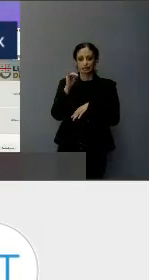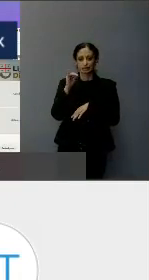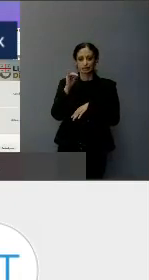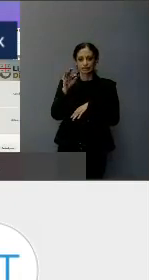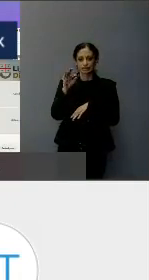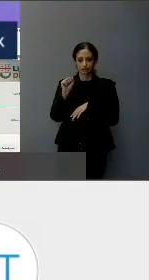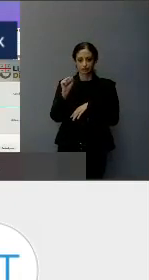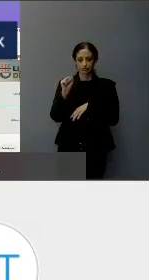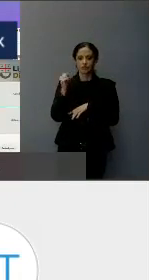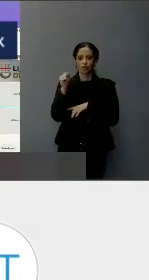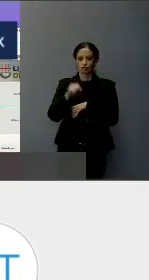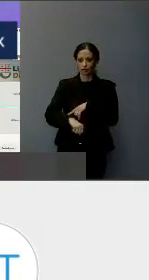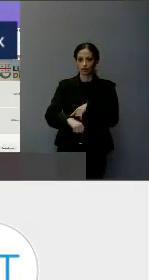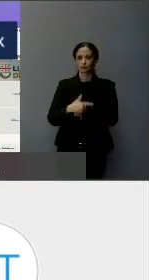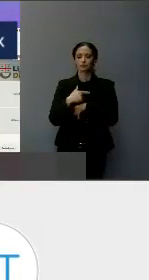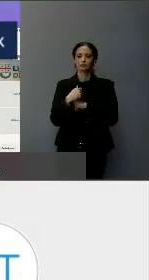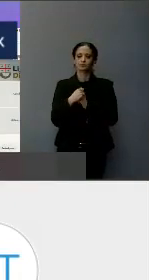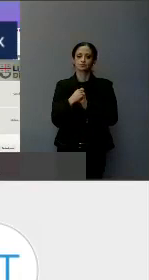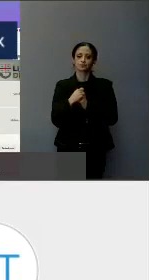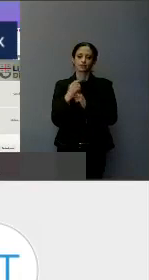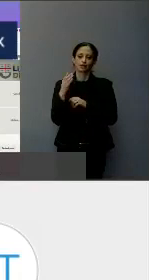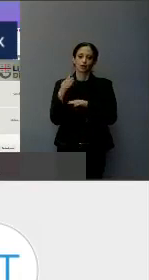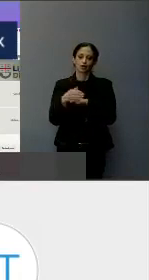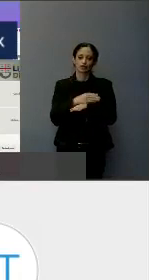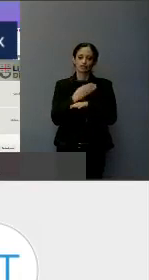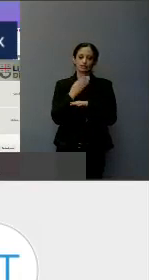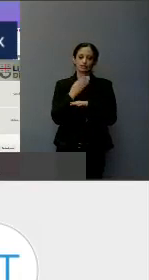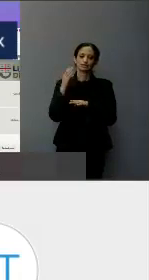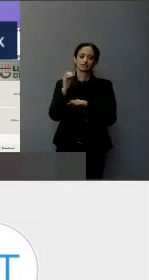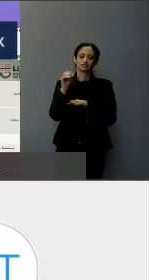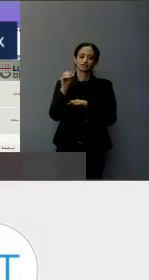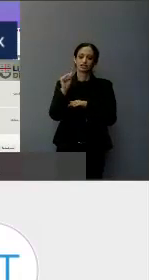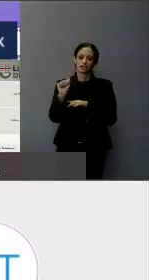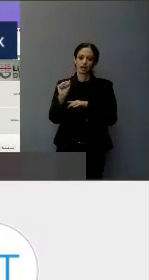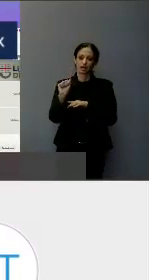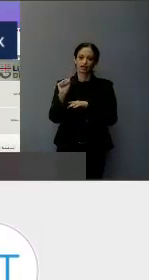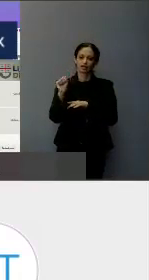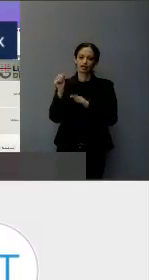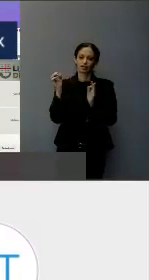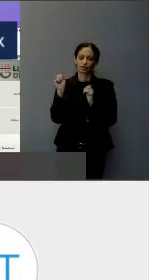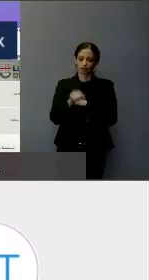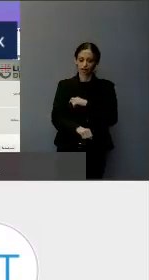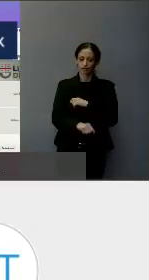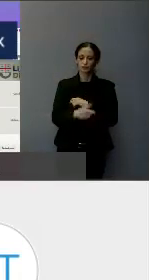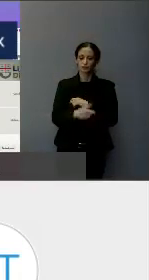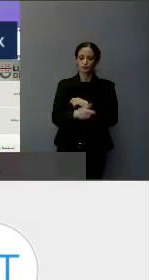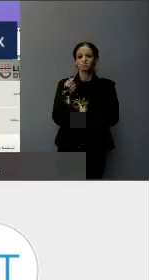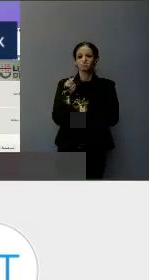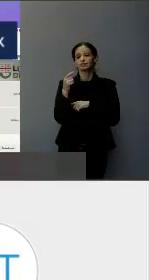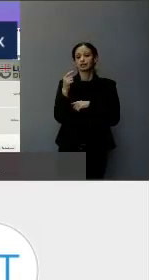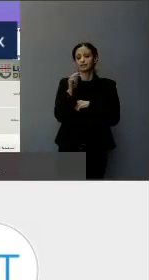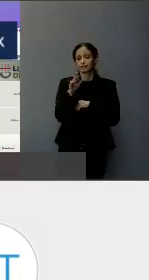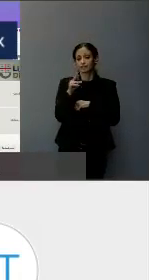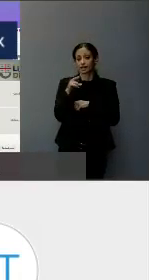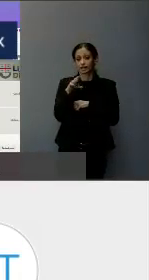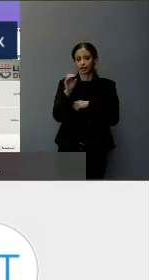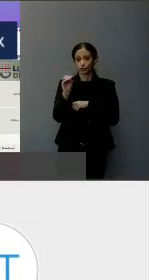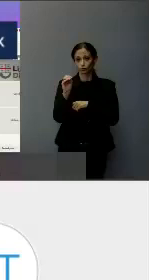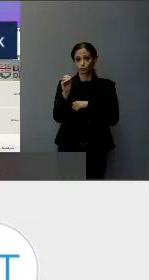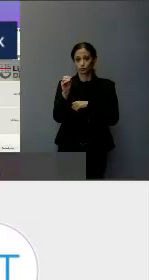contrario consigliere costa contrario consigliere ferrero